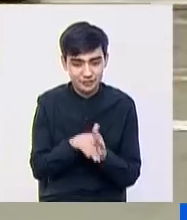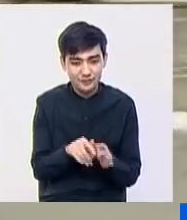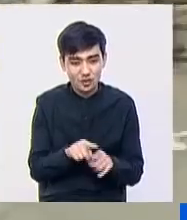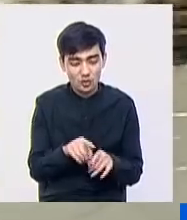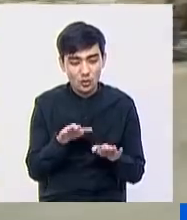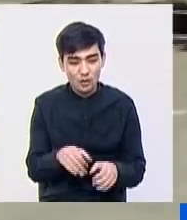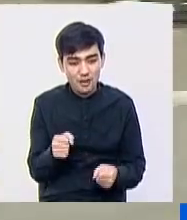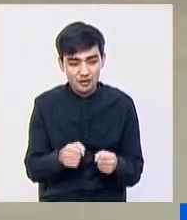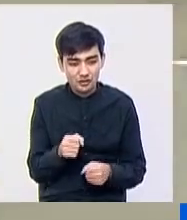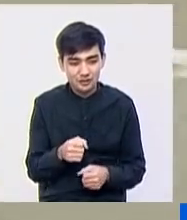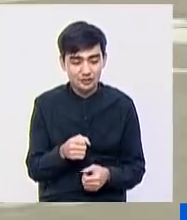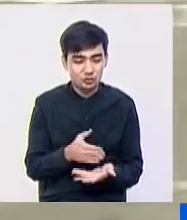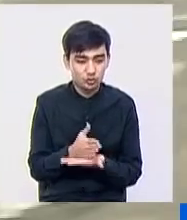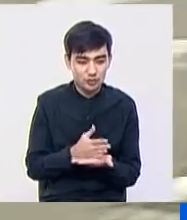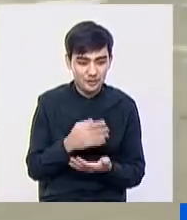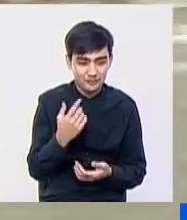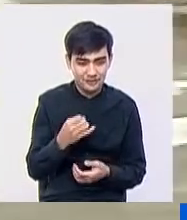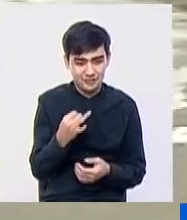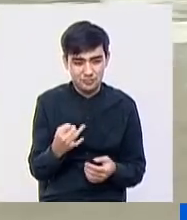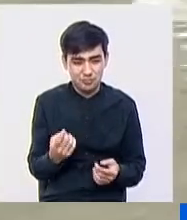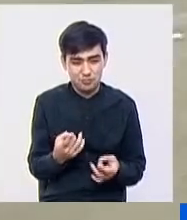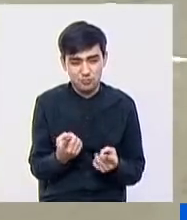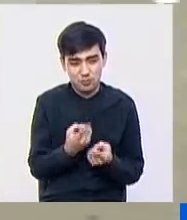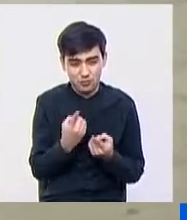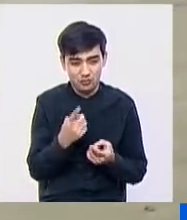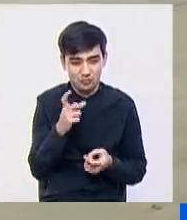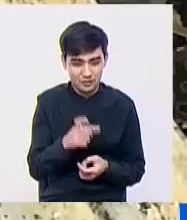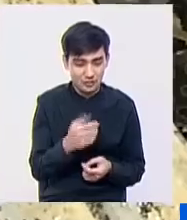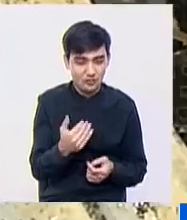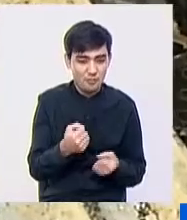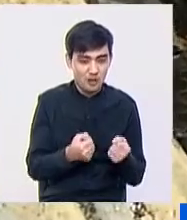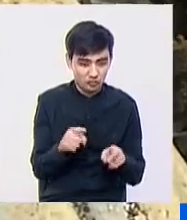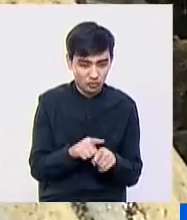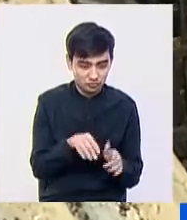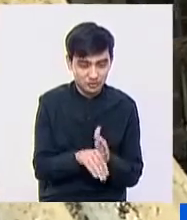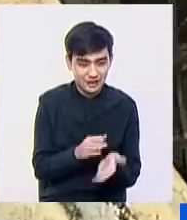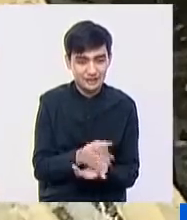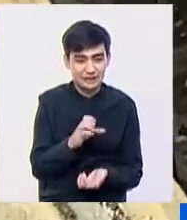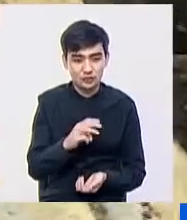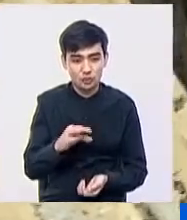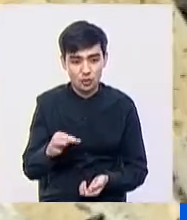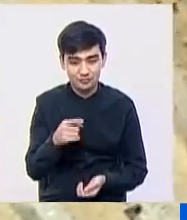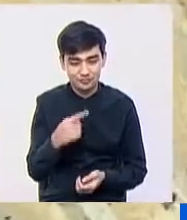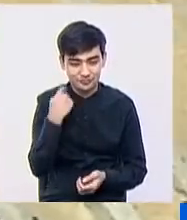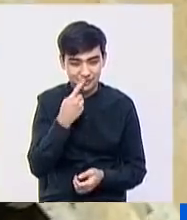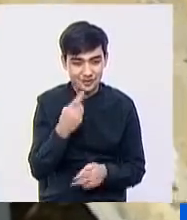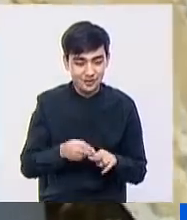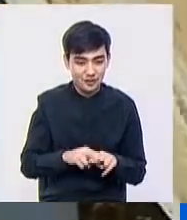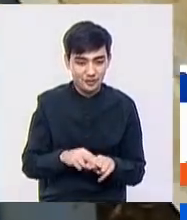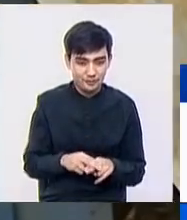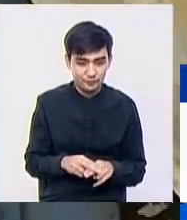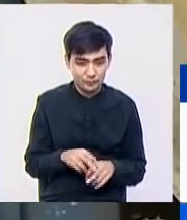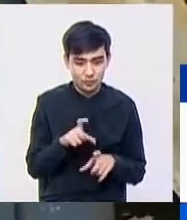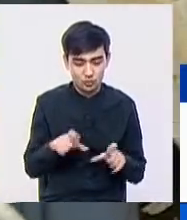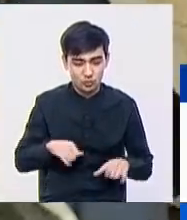только машины спецслужб, но и имущество обычных горожан и СТО. На это СТО частного лица напали